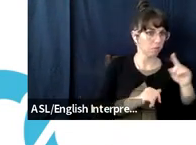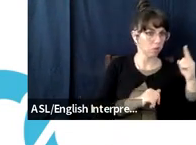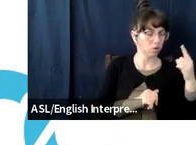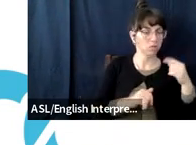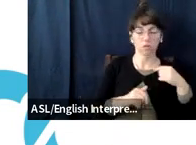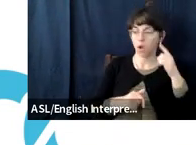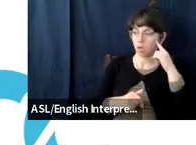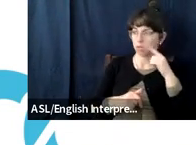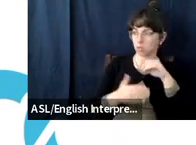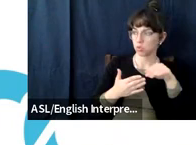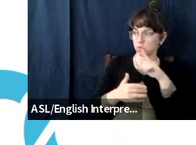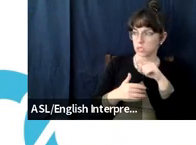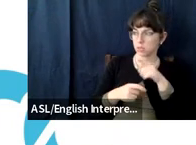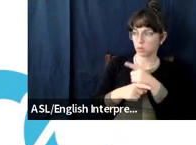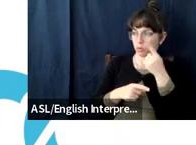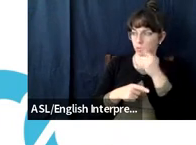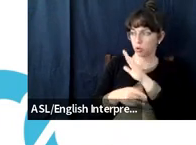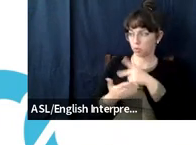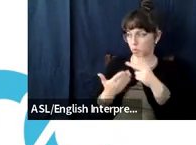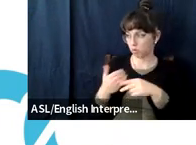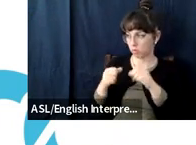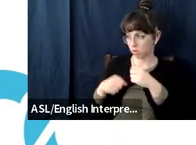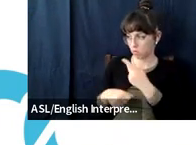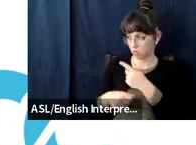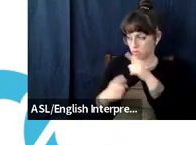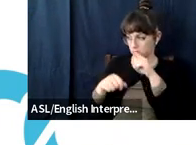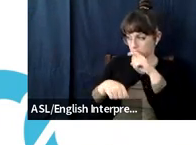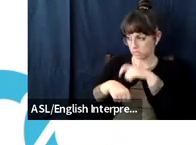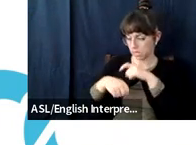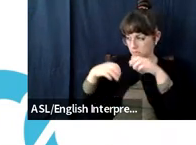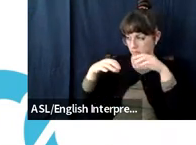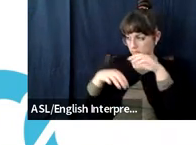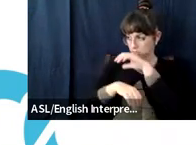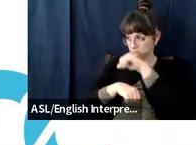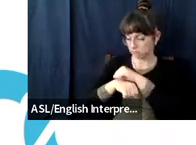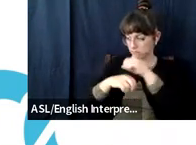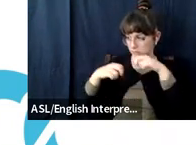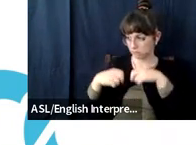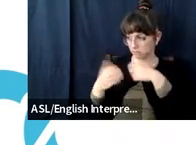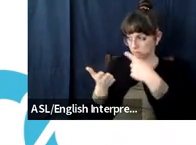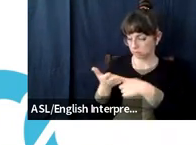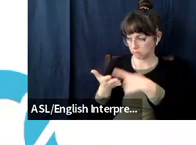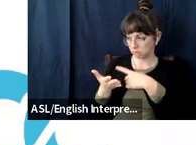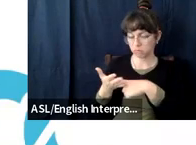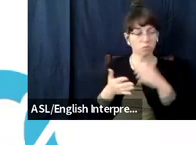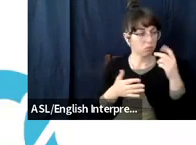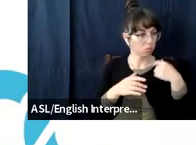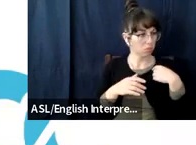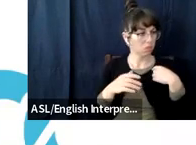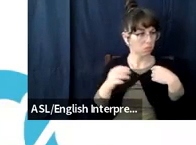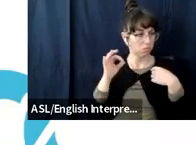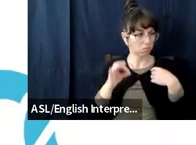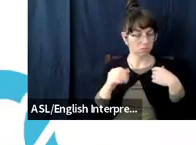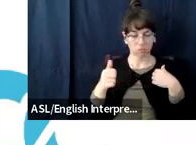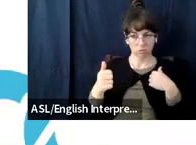program. Can we schedule a time to meet, I will then schedule a one on one meeting with the individual, their